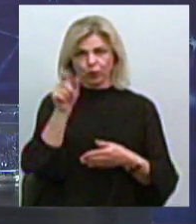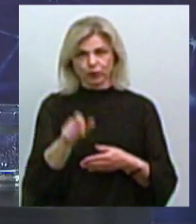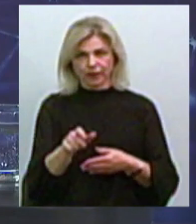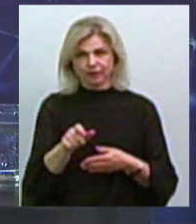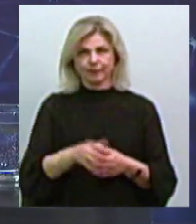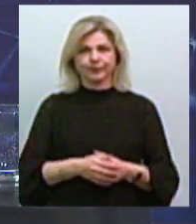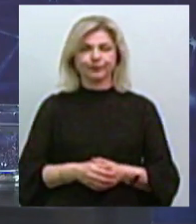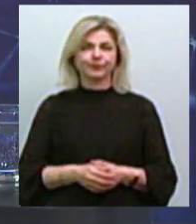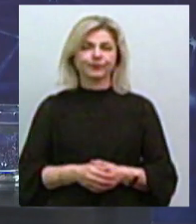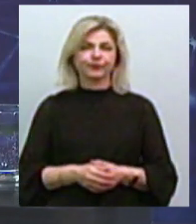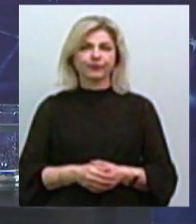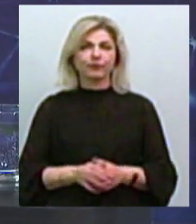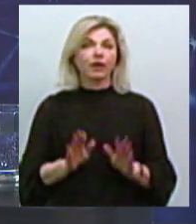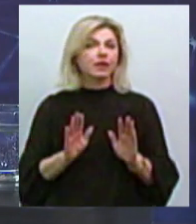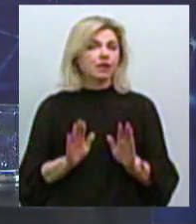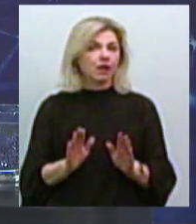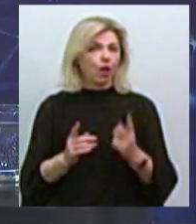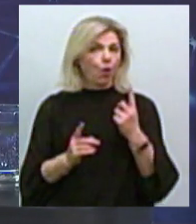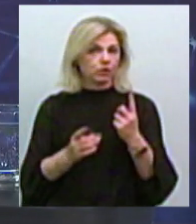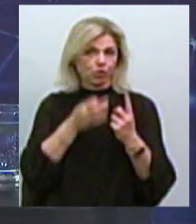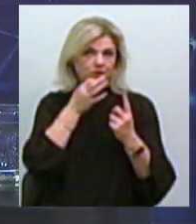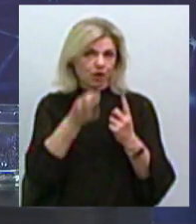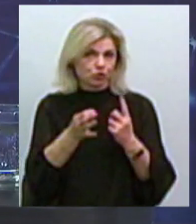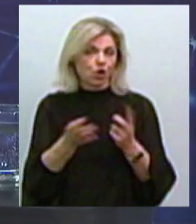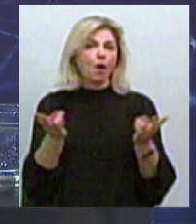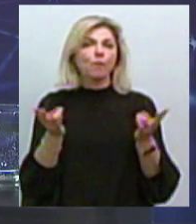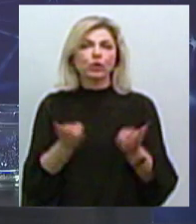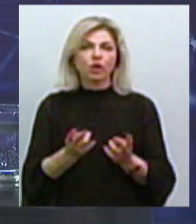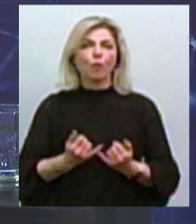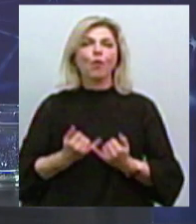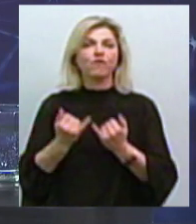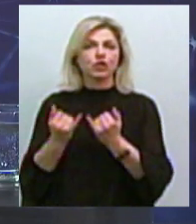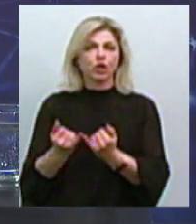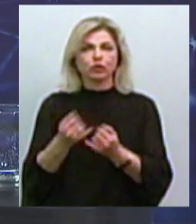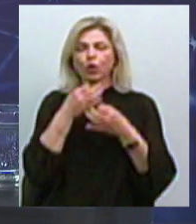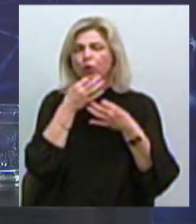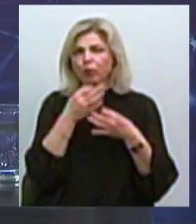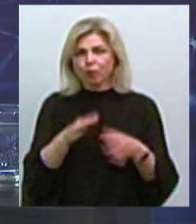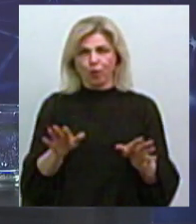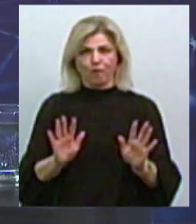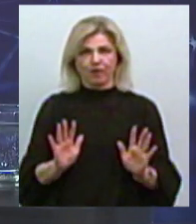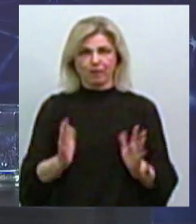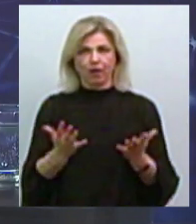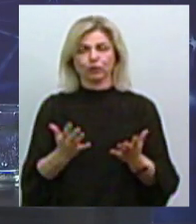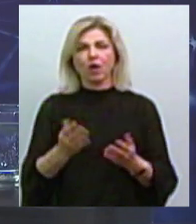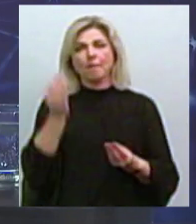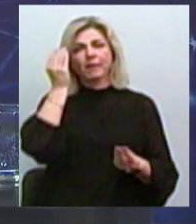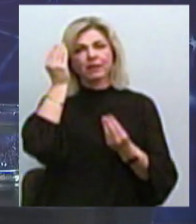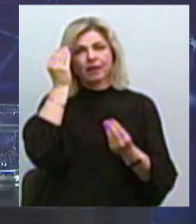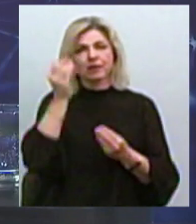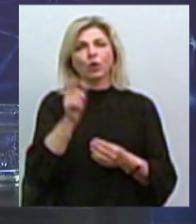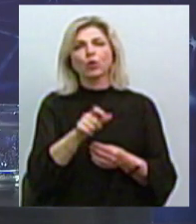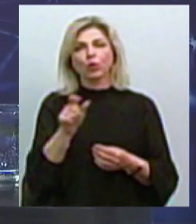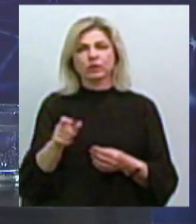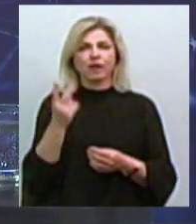ну, тільки скажу одне, що потрібно поважати. В будь-якому випадку мнення людей